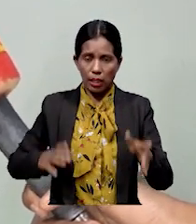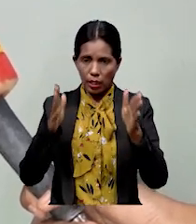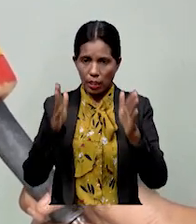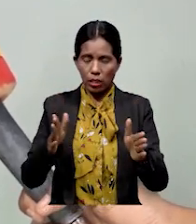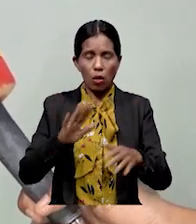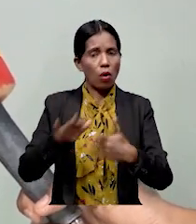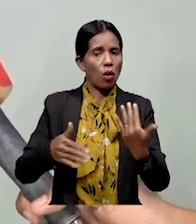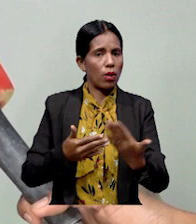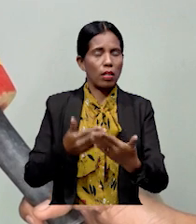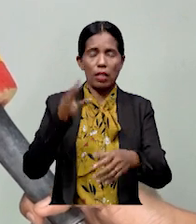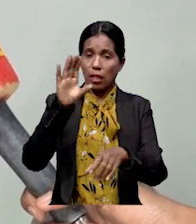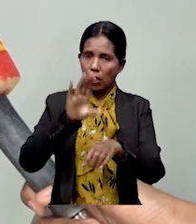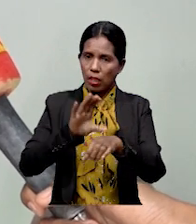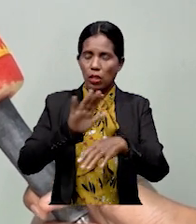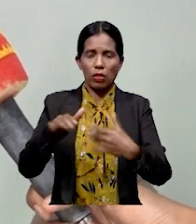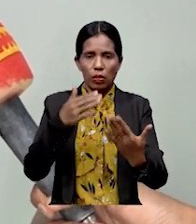tomak mahututu iha